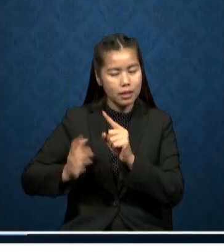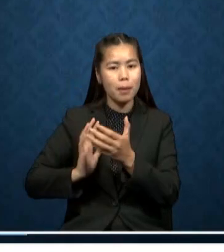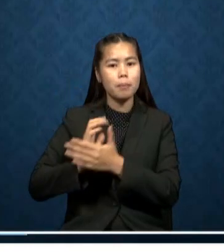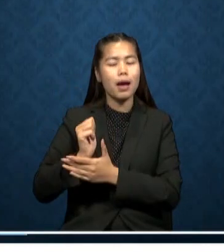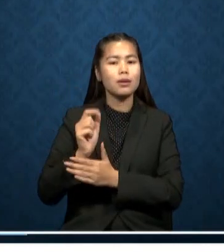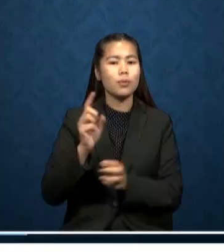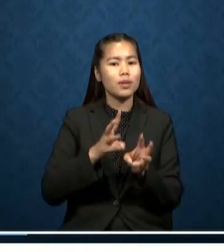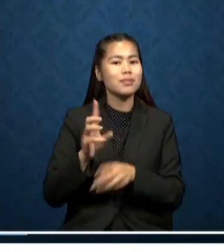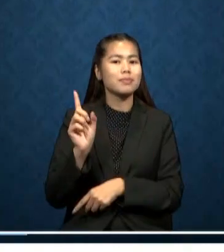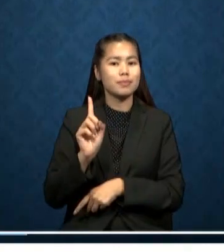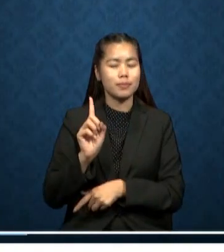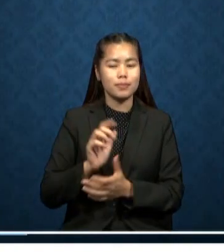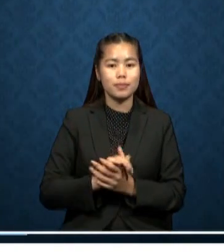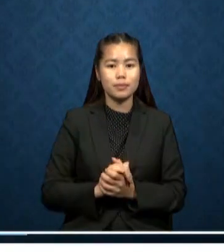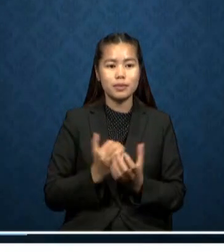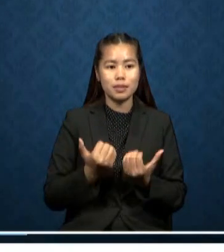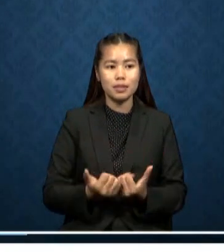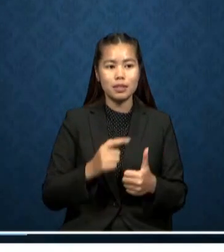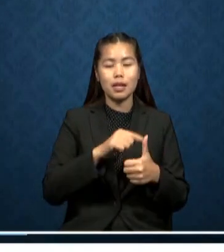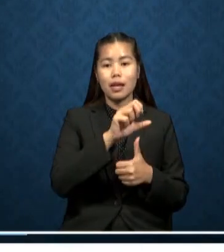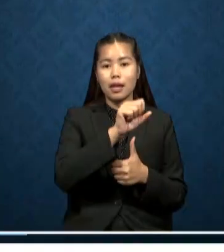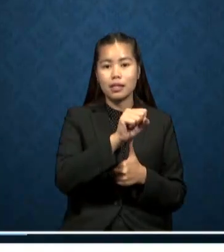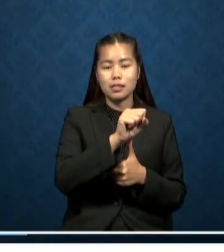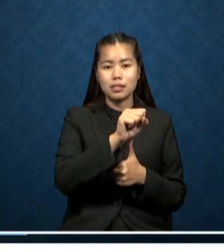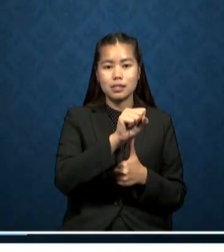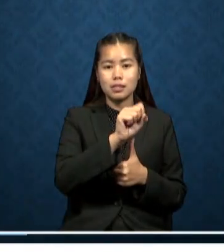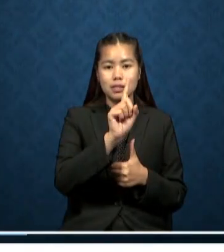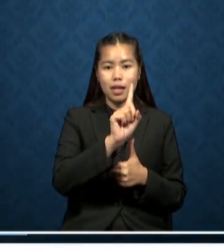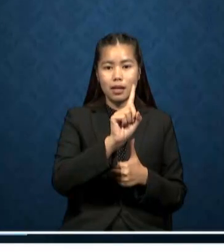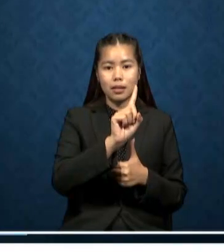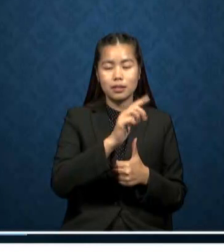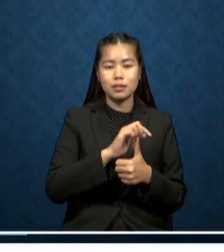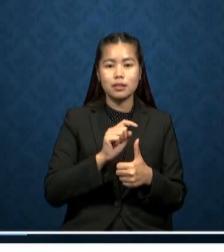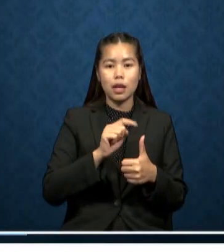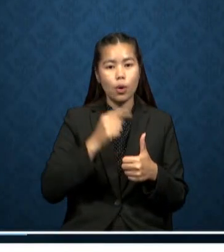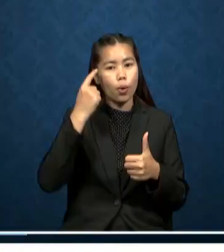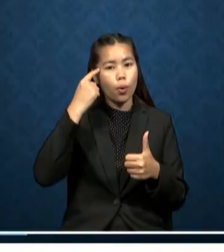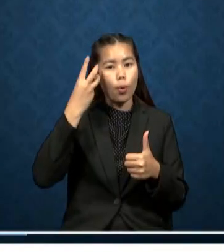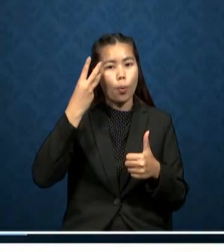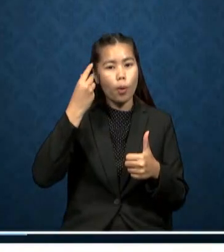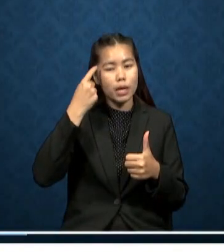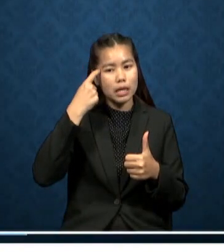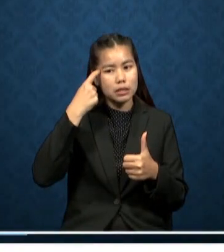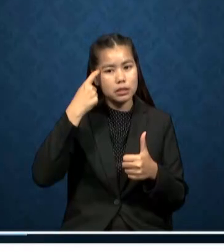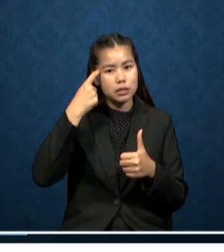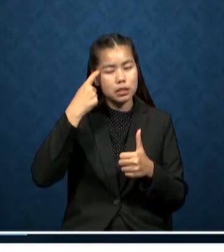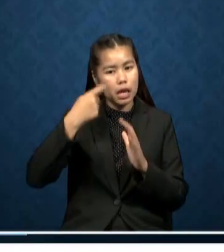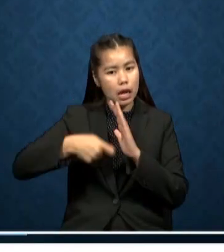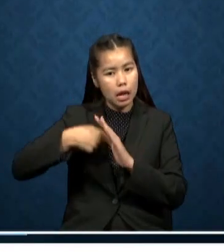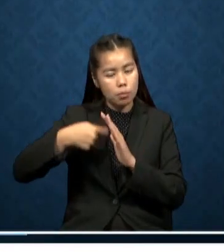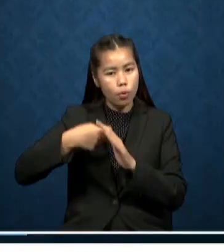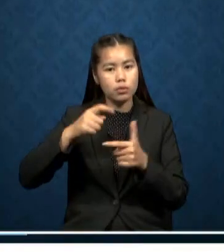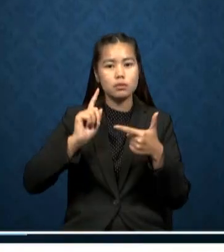ต้องการ STEMประกอบด้วย Sหมายถึง scientific Thinkingคือการคิดด้วยเหตุและผล